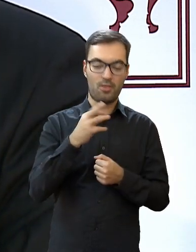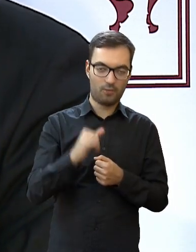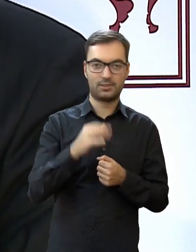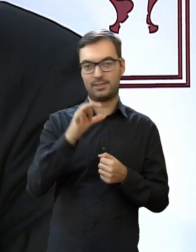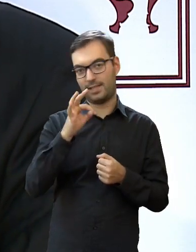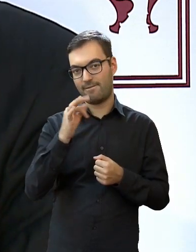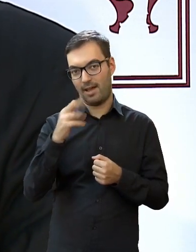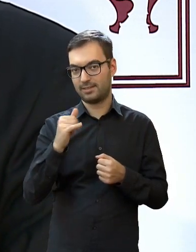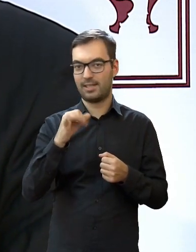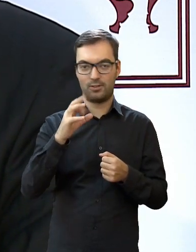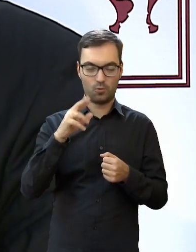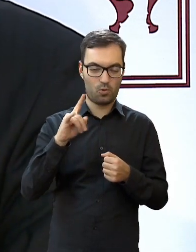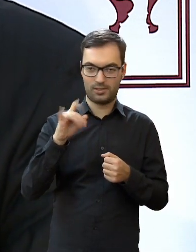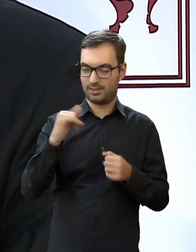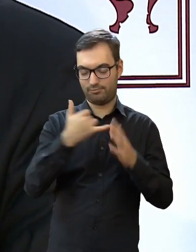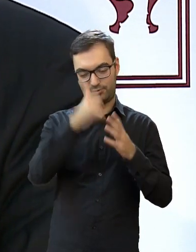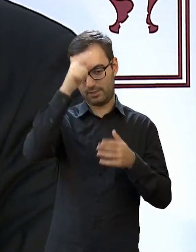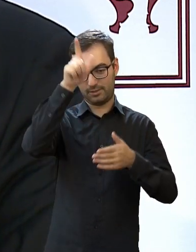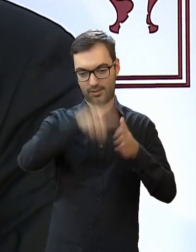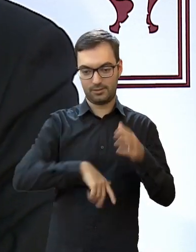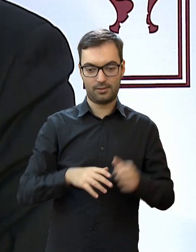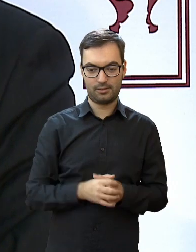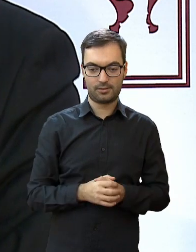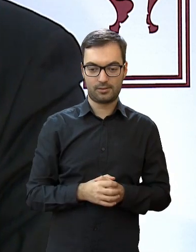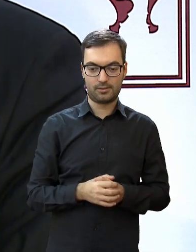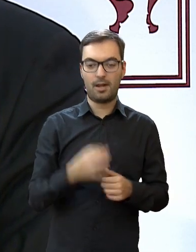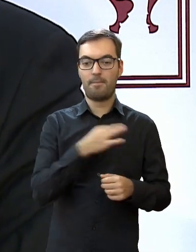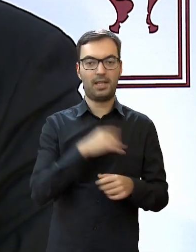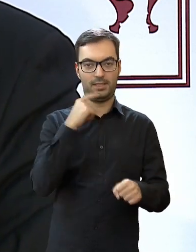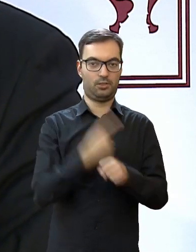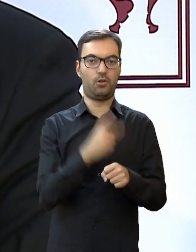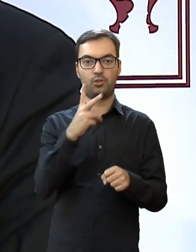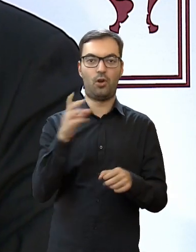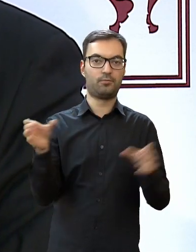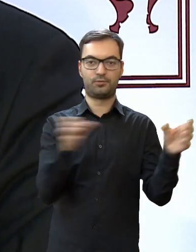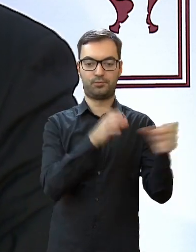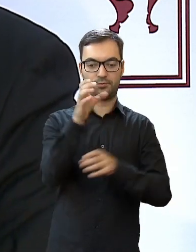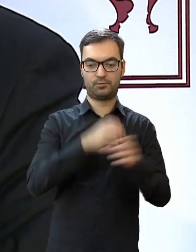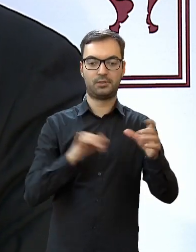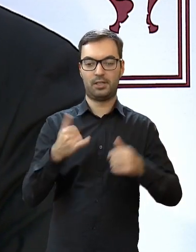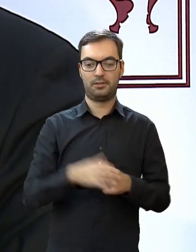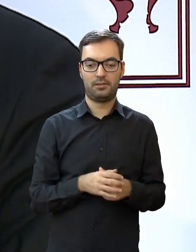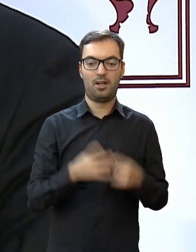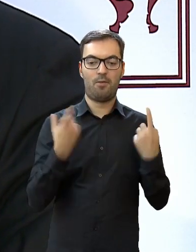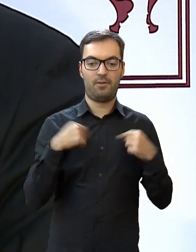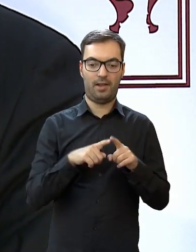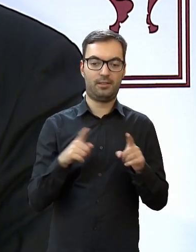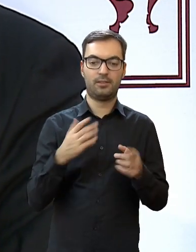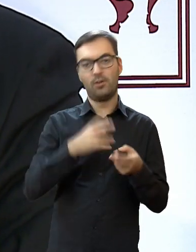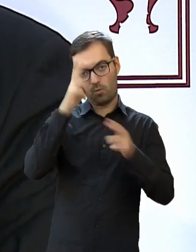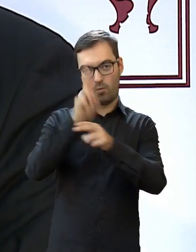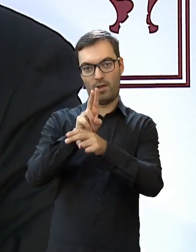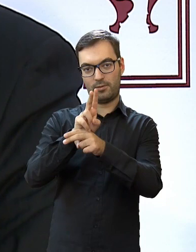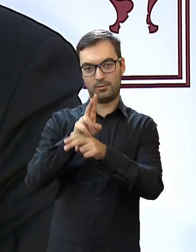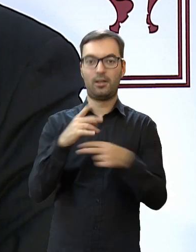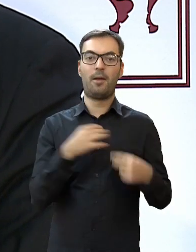Stefański, Jaskulski i tak dalej. To partia decydowała, kto na którym miejscu jest. Wyborca ufał partii,